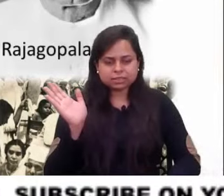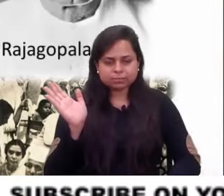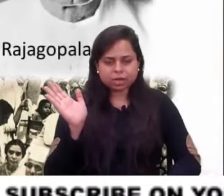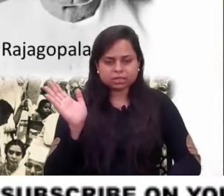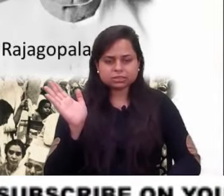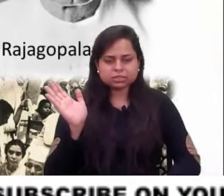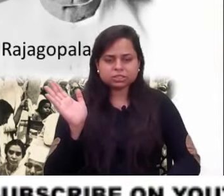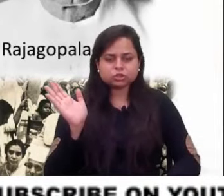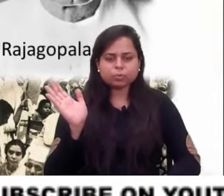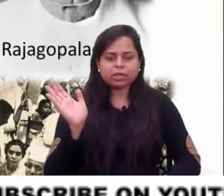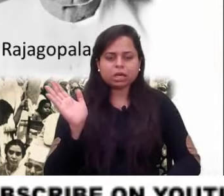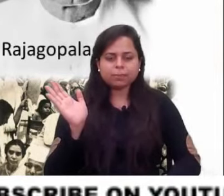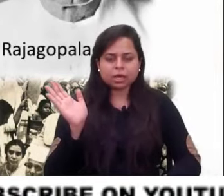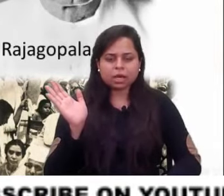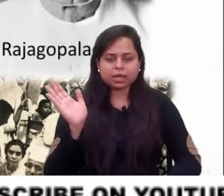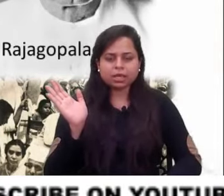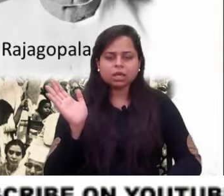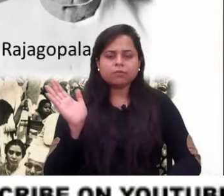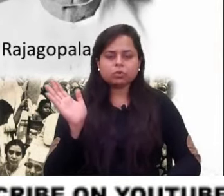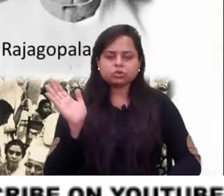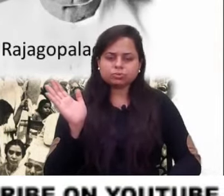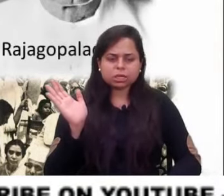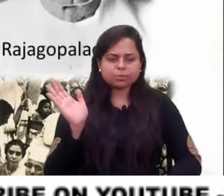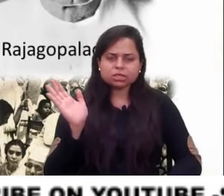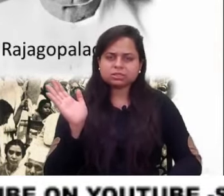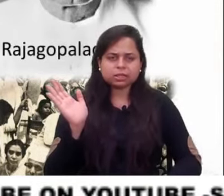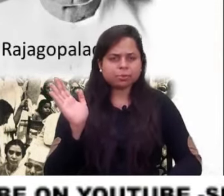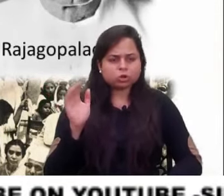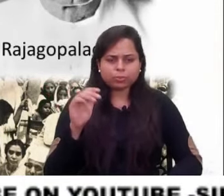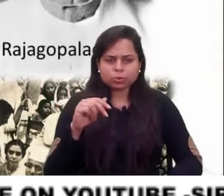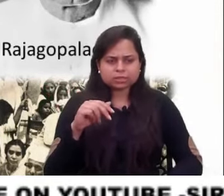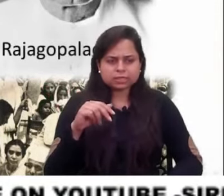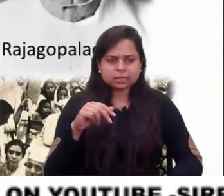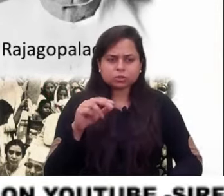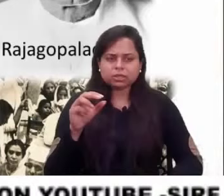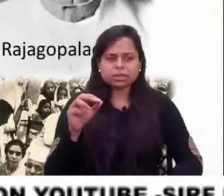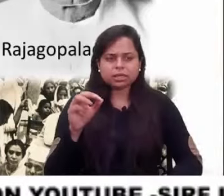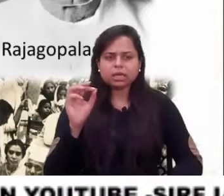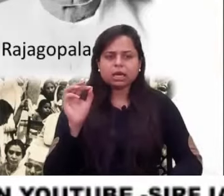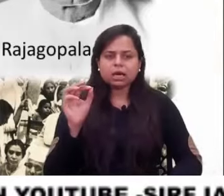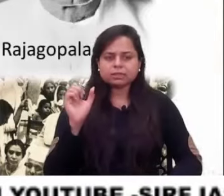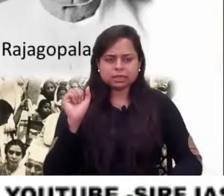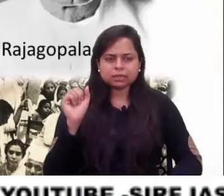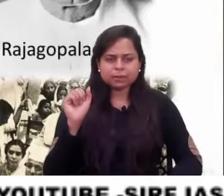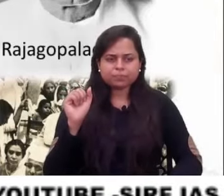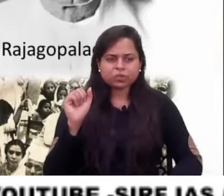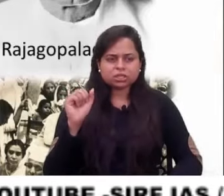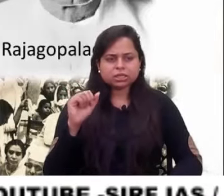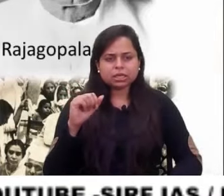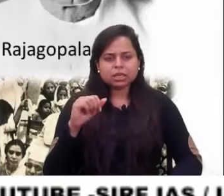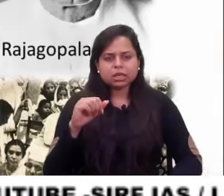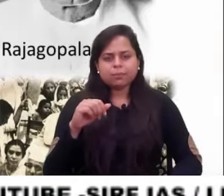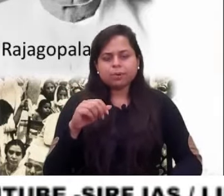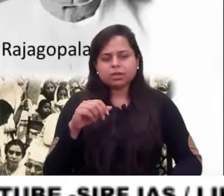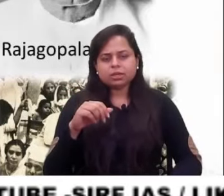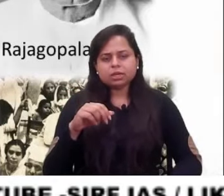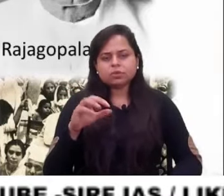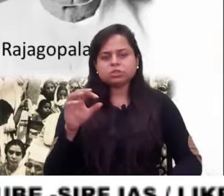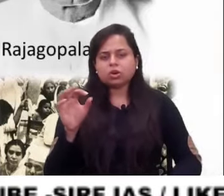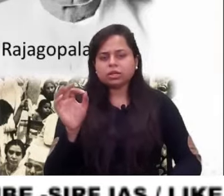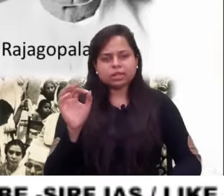पाकिस्तान से पाकिस्तान से जो भी यहां पर आए वह चुपचाप इन धर्मों पर होगा सेक्शन 2 इंच के लिए आसान तक ठीक है